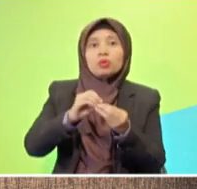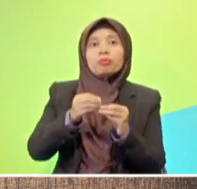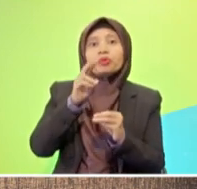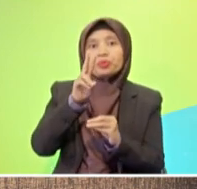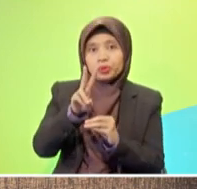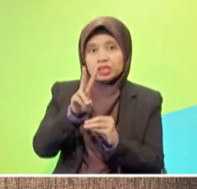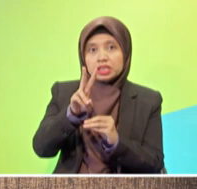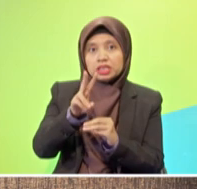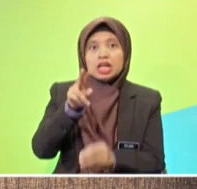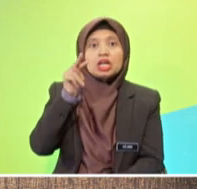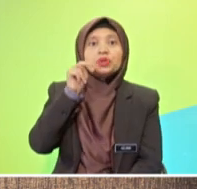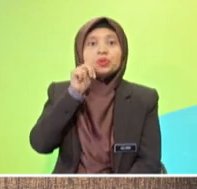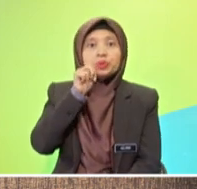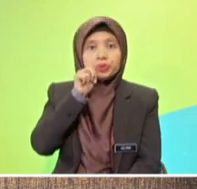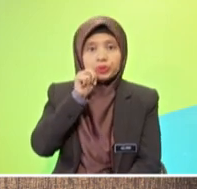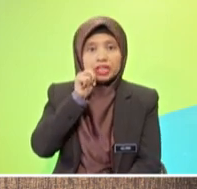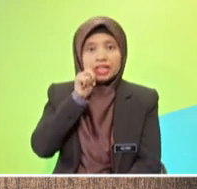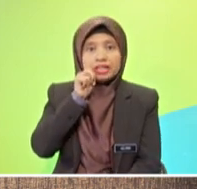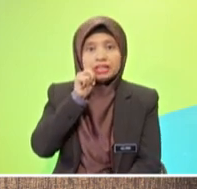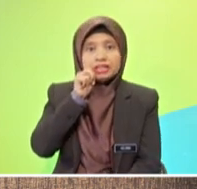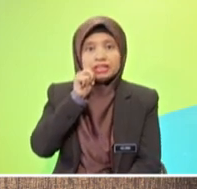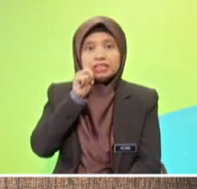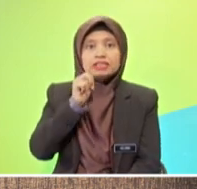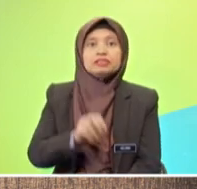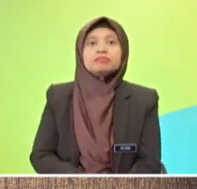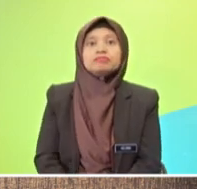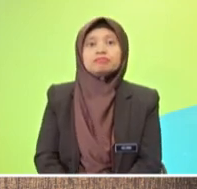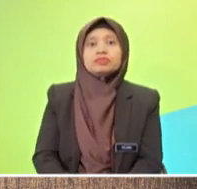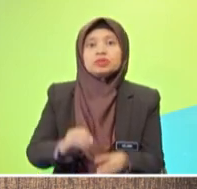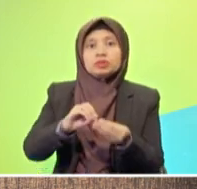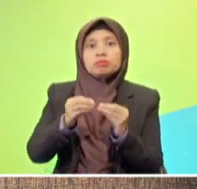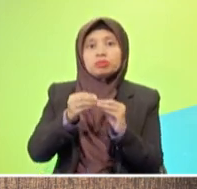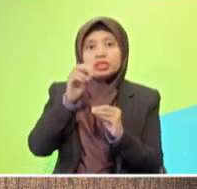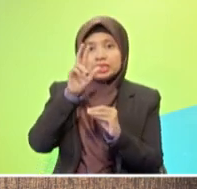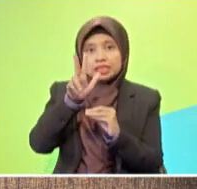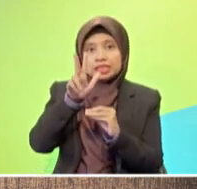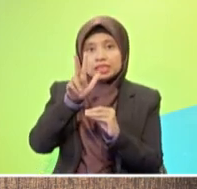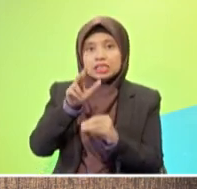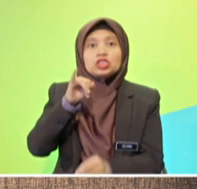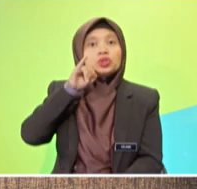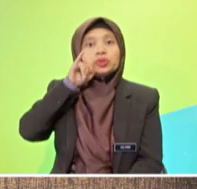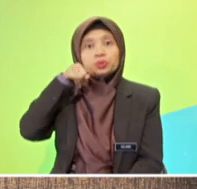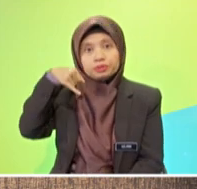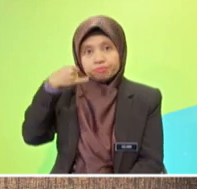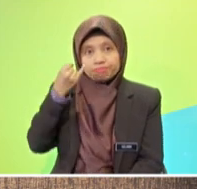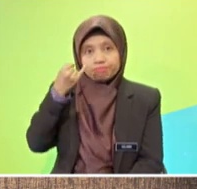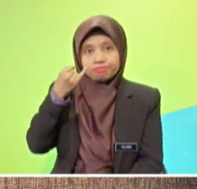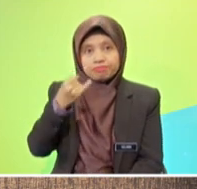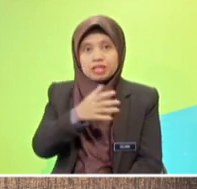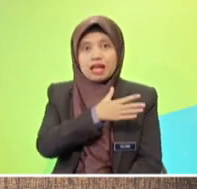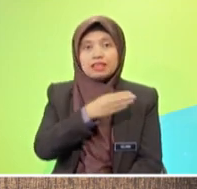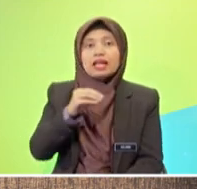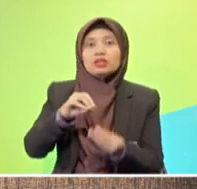kedua ialah Nurul Farisa afrina murid ketiga ialah Eng Hu Jun dan